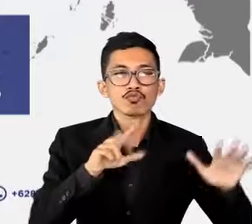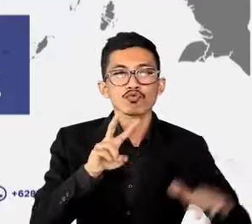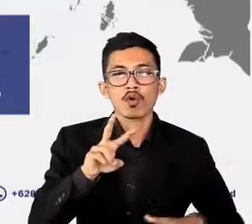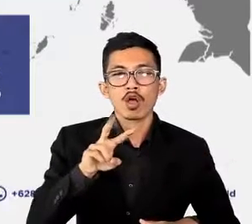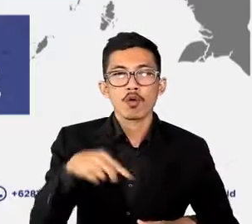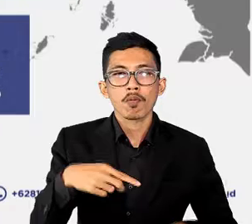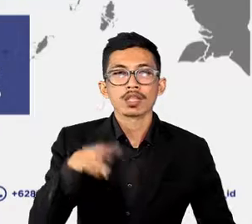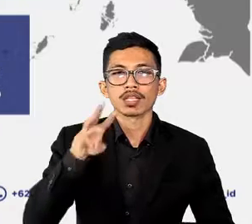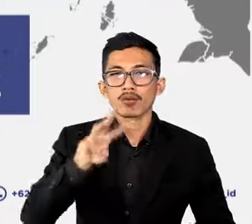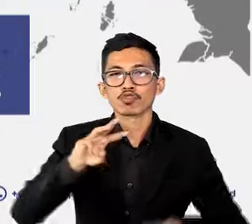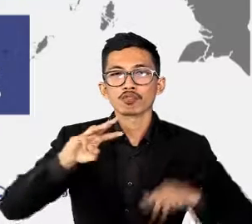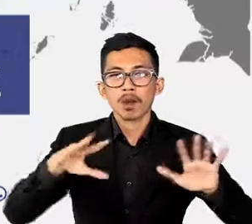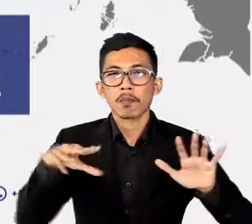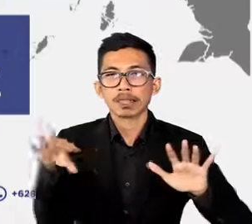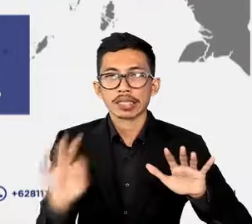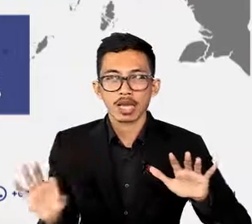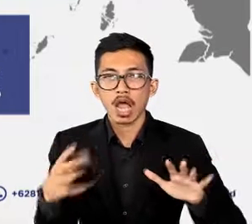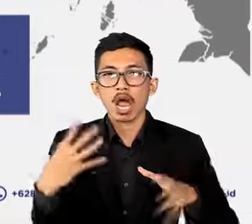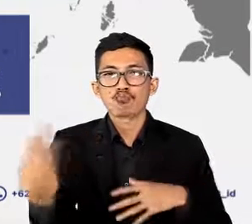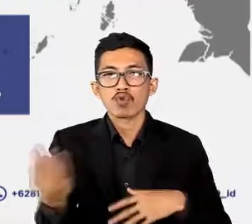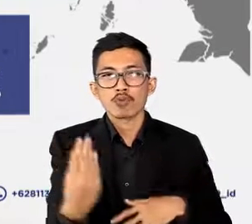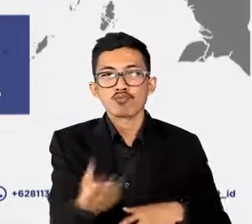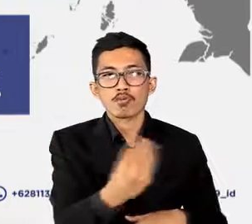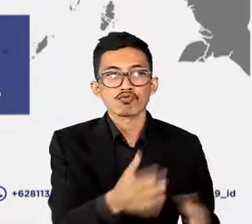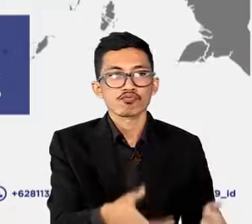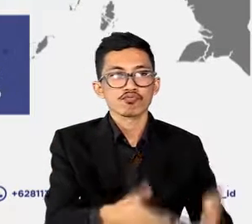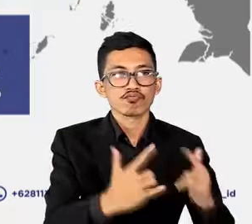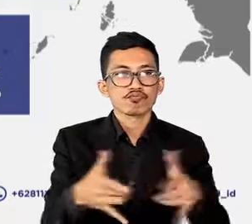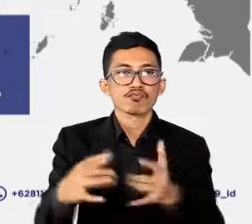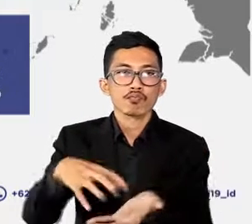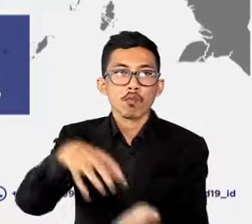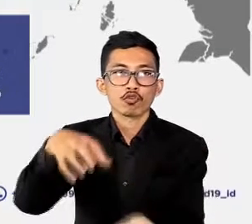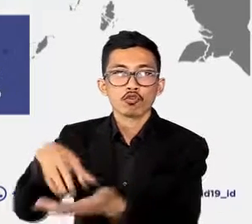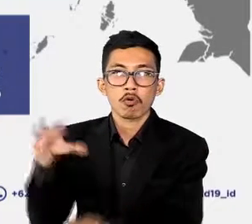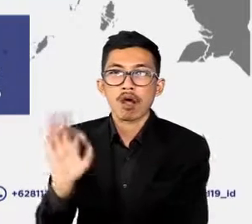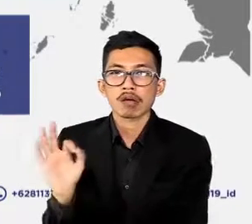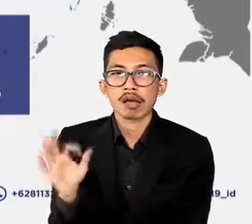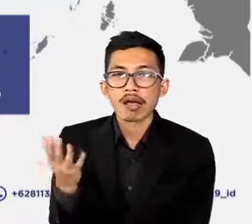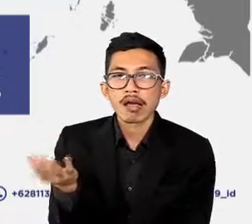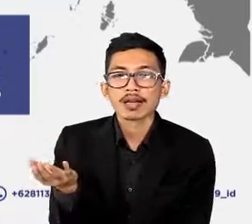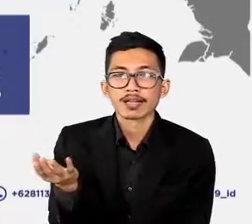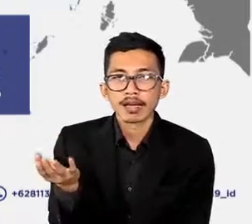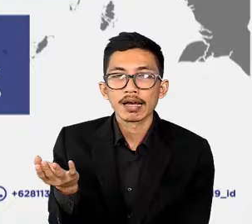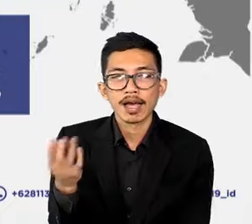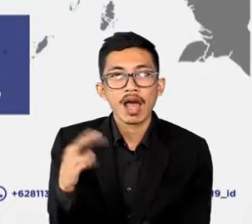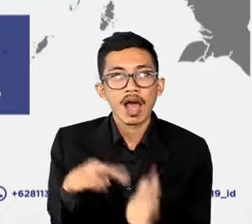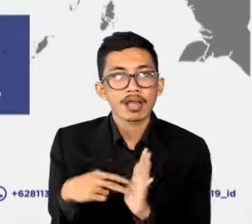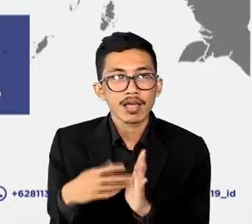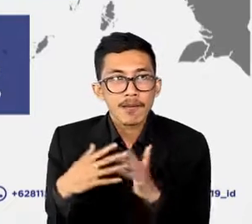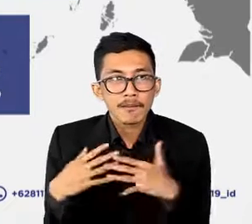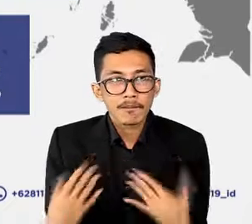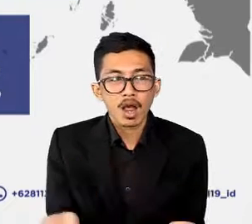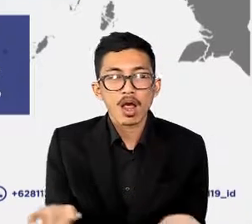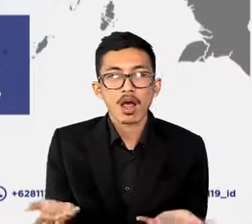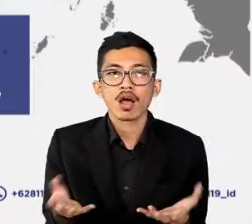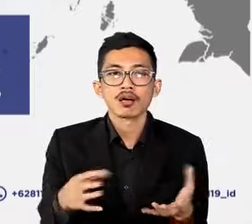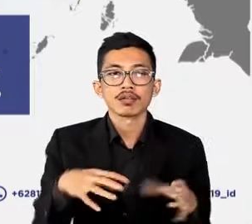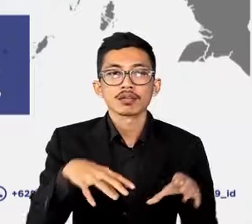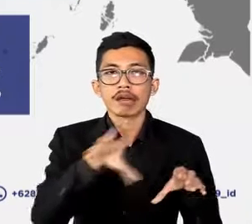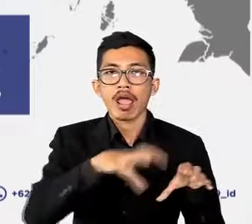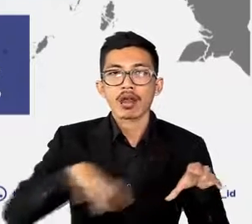a93 persen desa atau kelurahan yang belum membentuk posko ini artinya sebagian besar wilayah ternyata